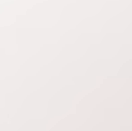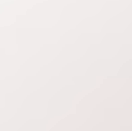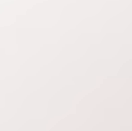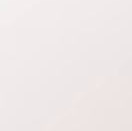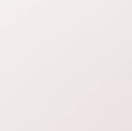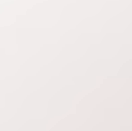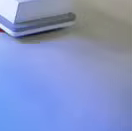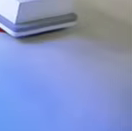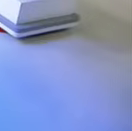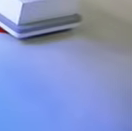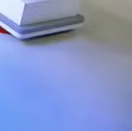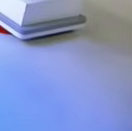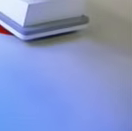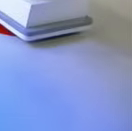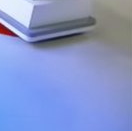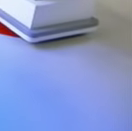Нюз.